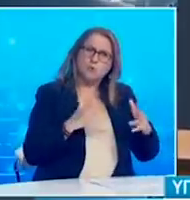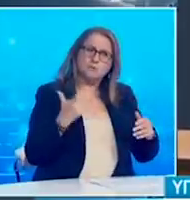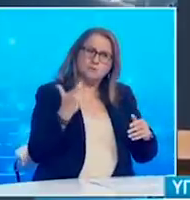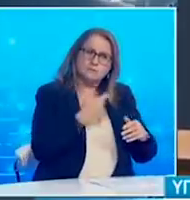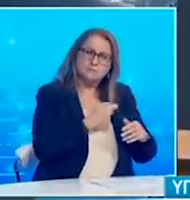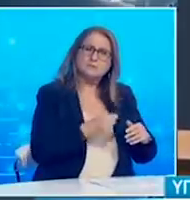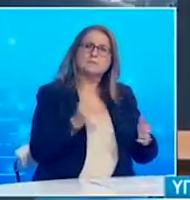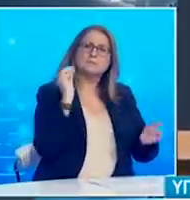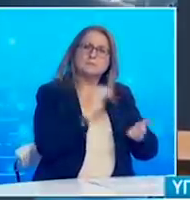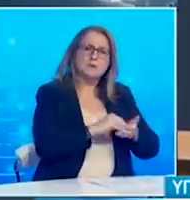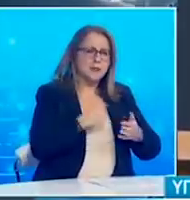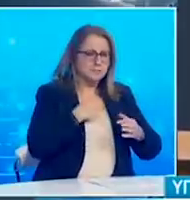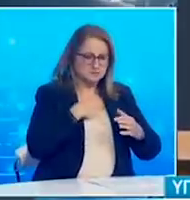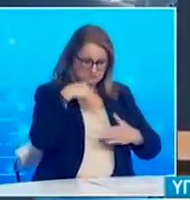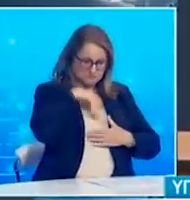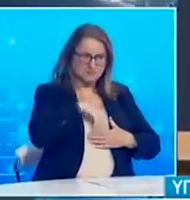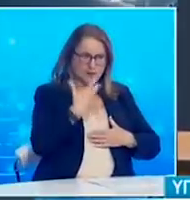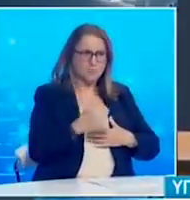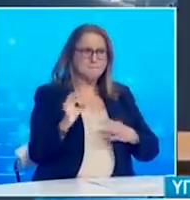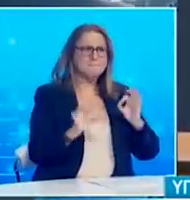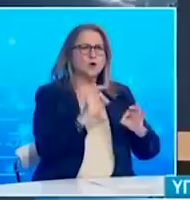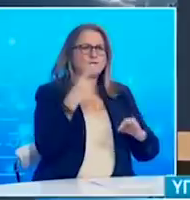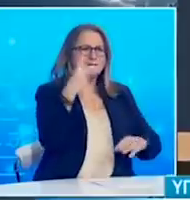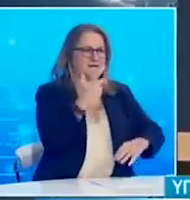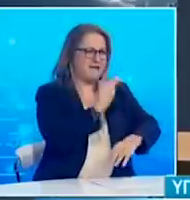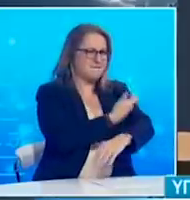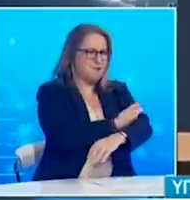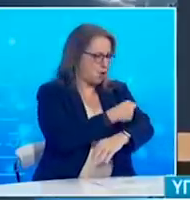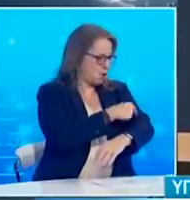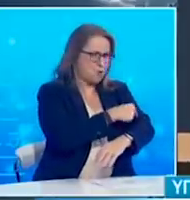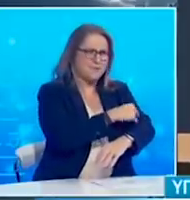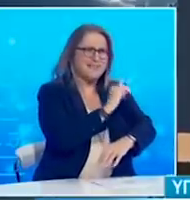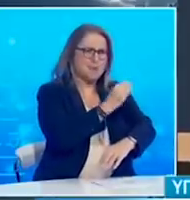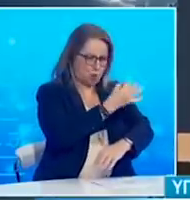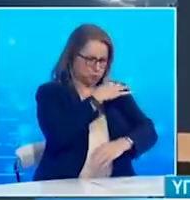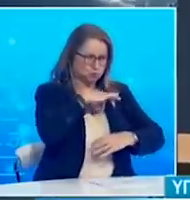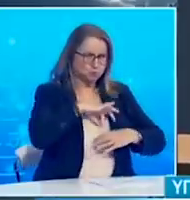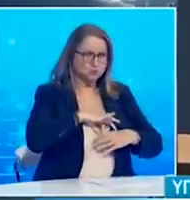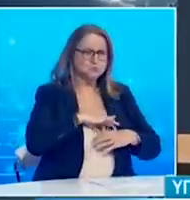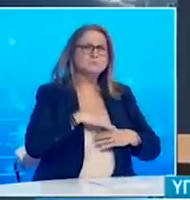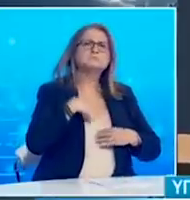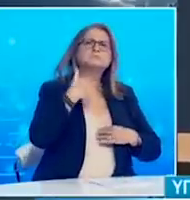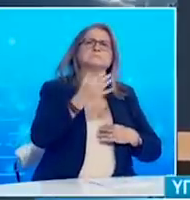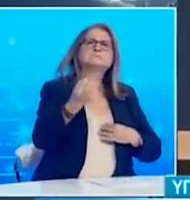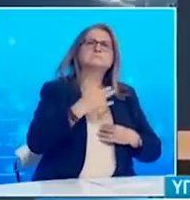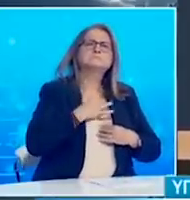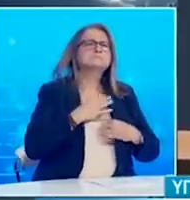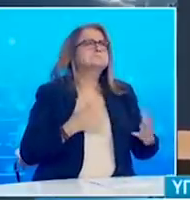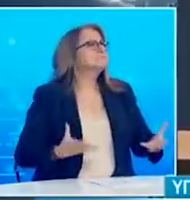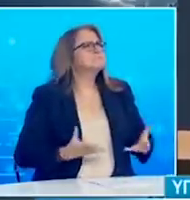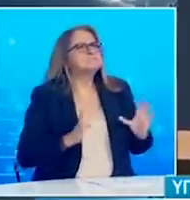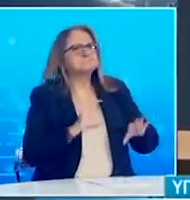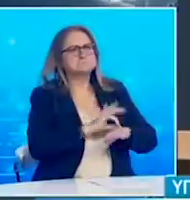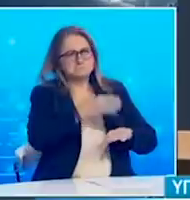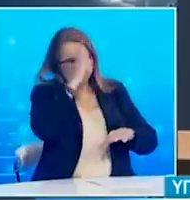να γινόμαστε παροδικά φορείς του ιού και να μην καταλαβαίνουμε τίποτα. Τώρα, όσον αφορά, επειδή είπατε για την κατανομή των ηλικιών στους διασωληνωμένους, αυτό